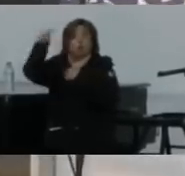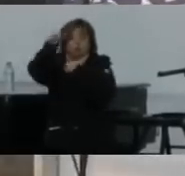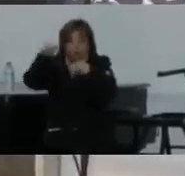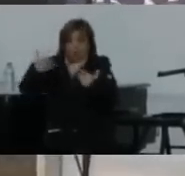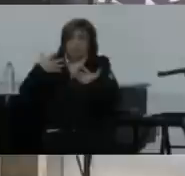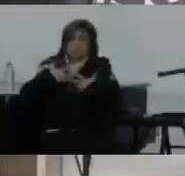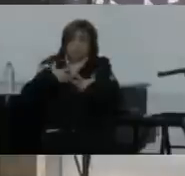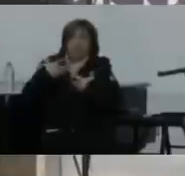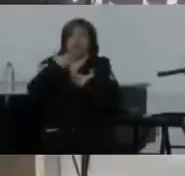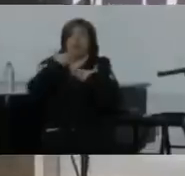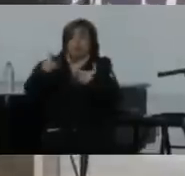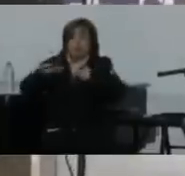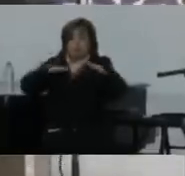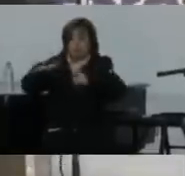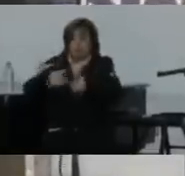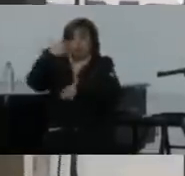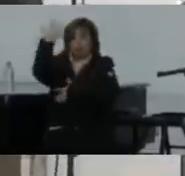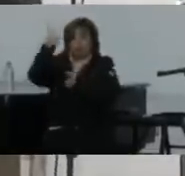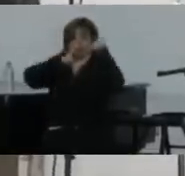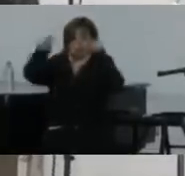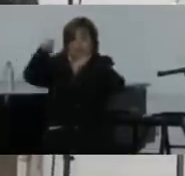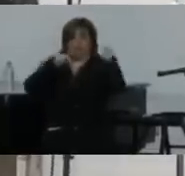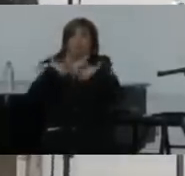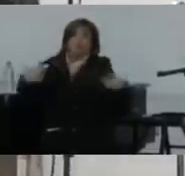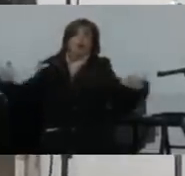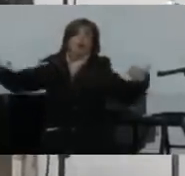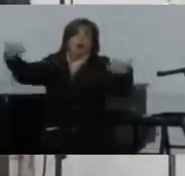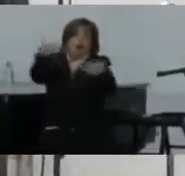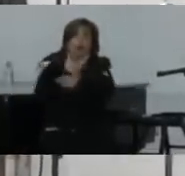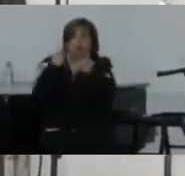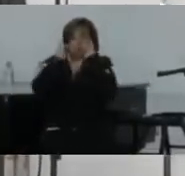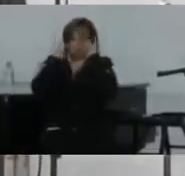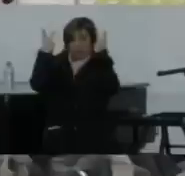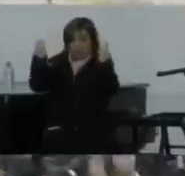se vediamo. Ciao a tutti.